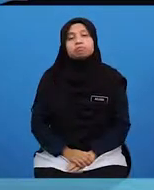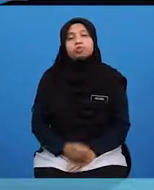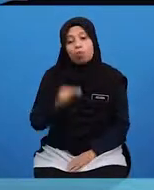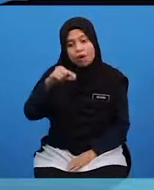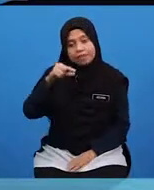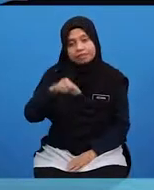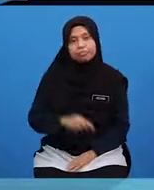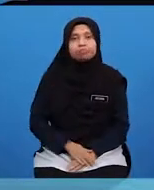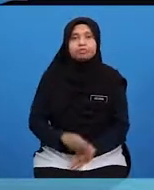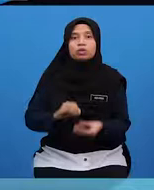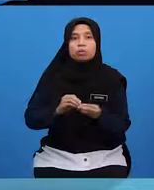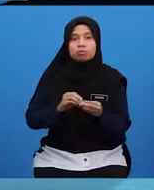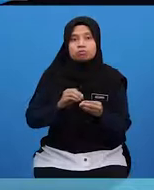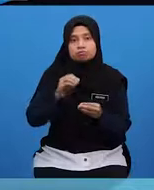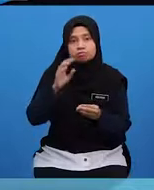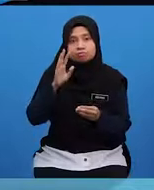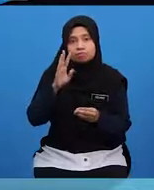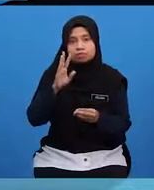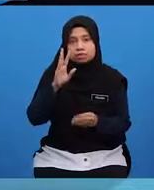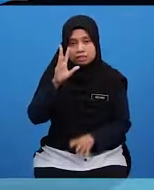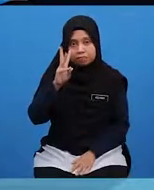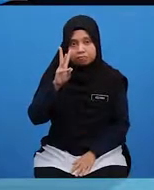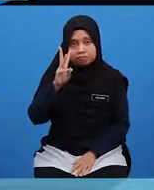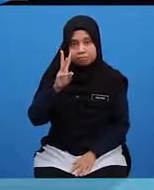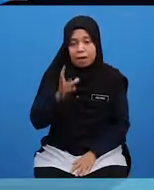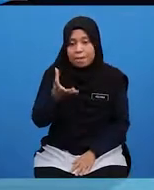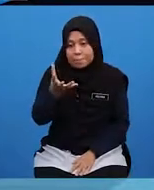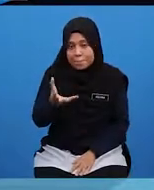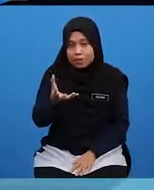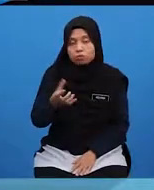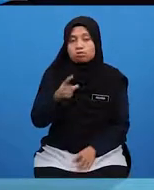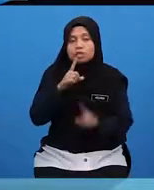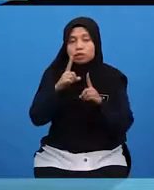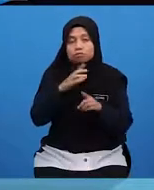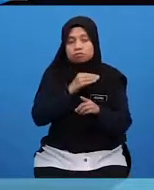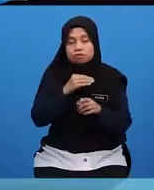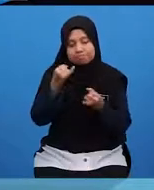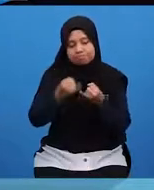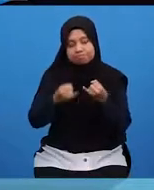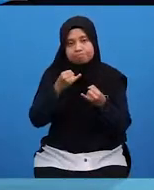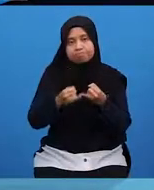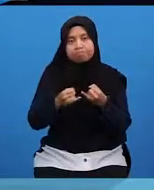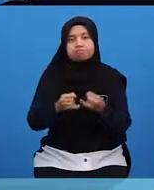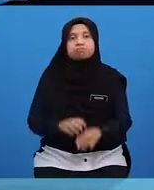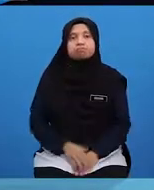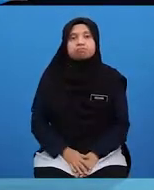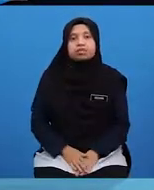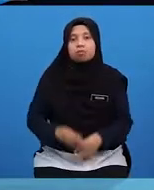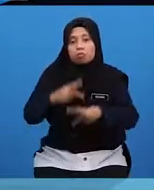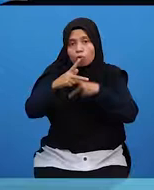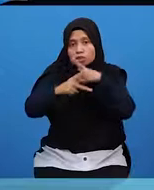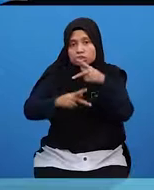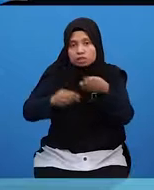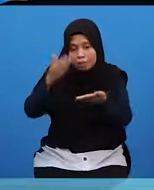terap. Yang keenam, proses membekukan lilin. Dan yang terakhir sekali adalah